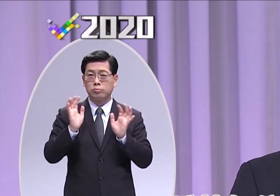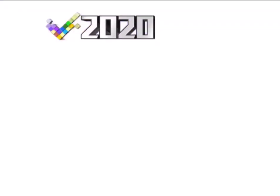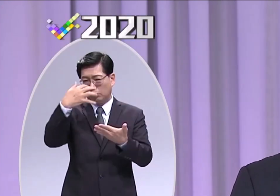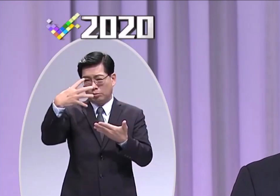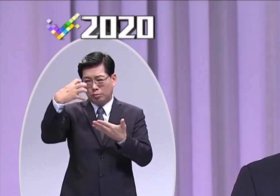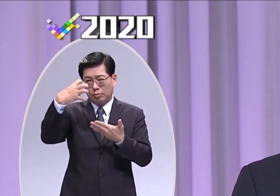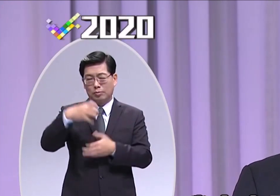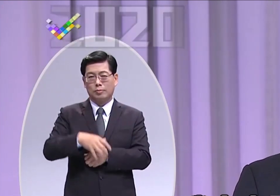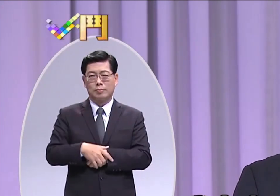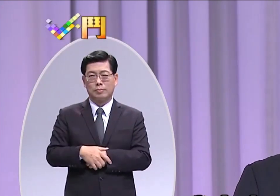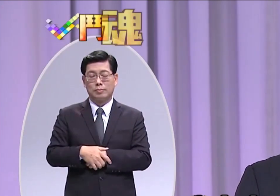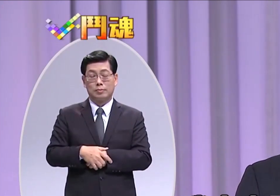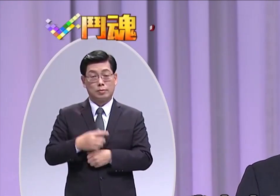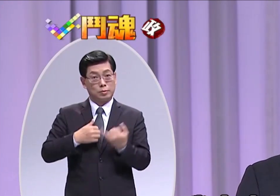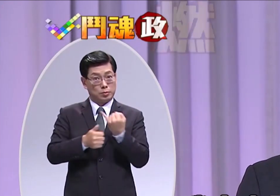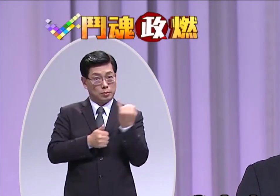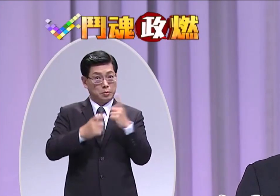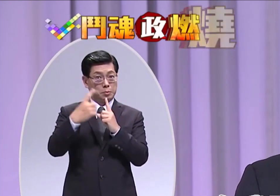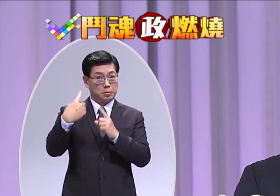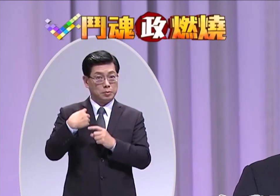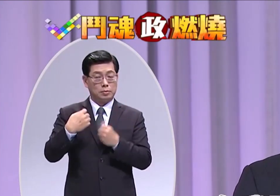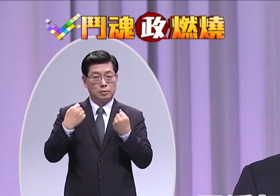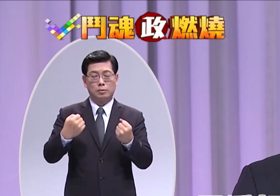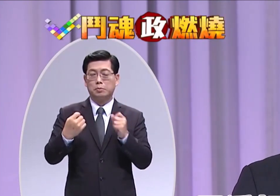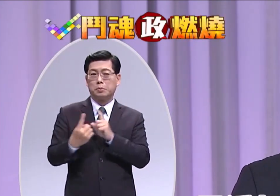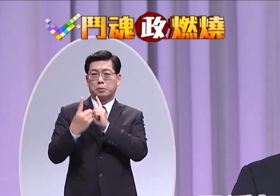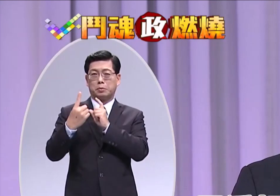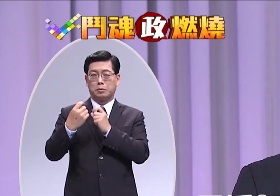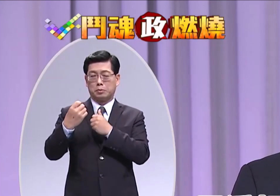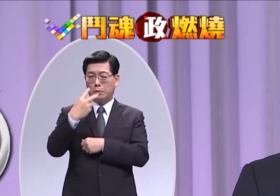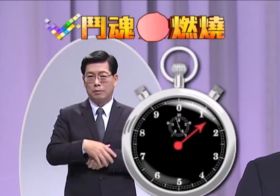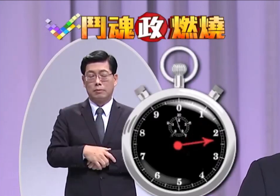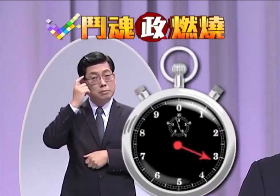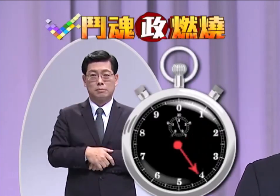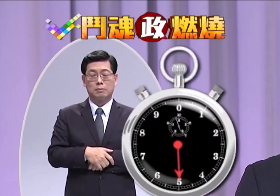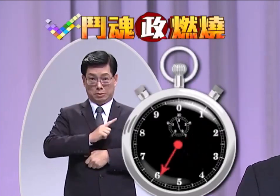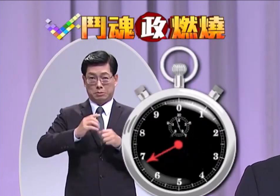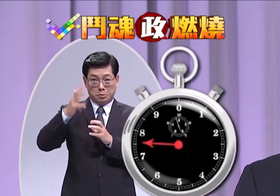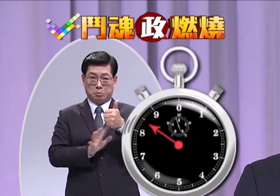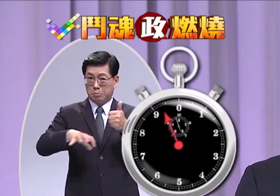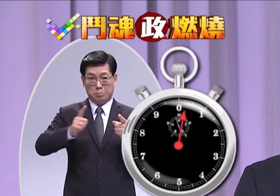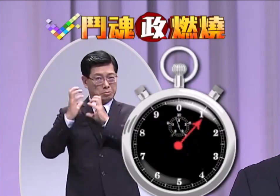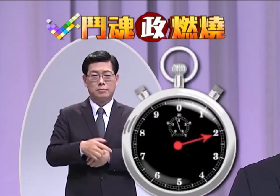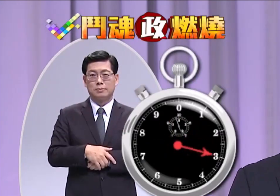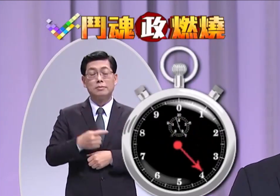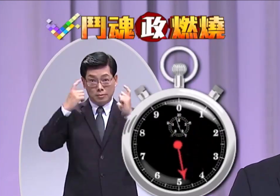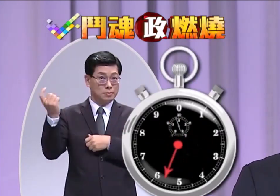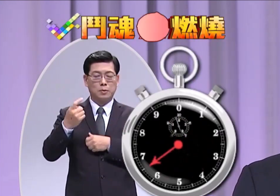孩子。我太太回来以后，在我面前讲，眼泪都掉下来。